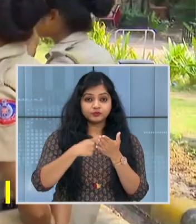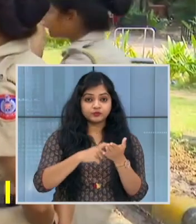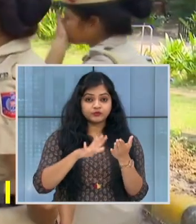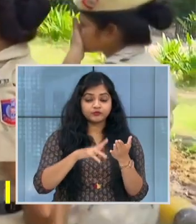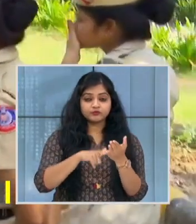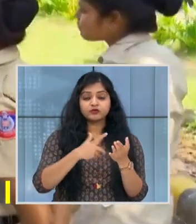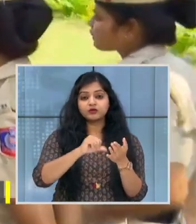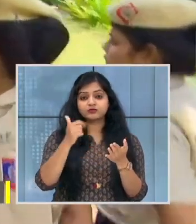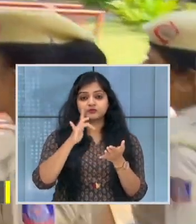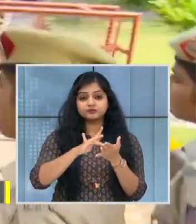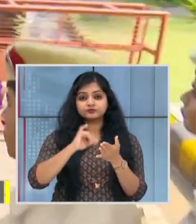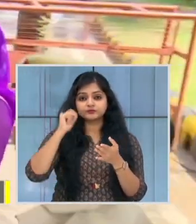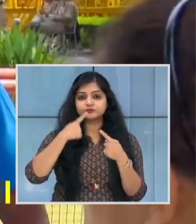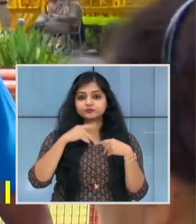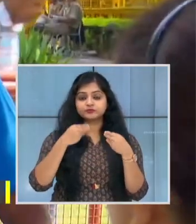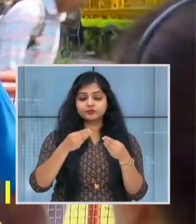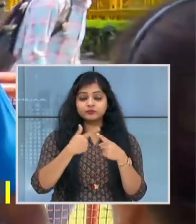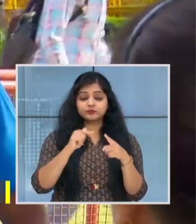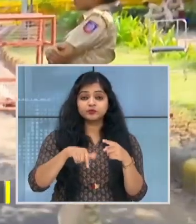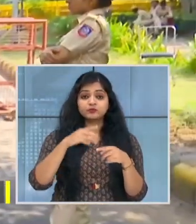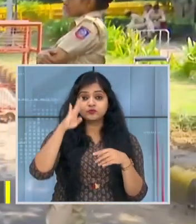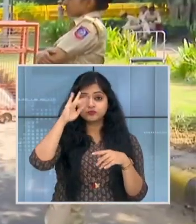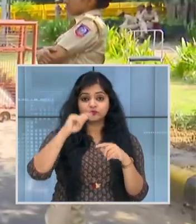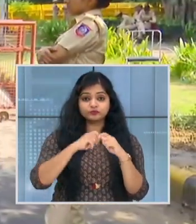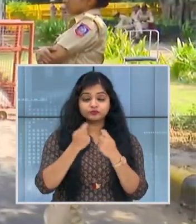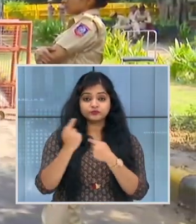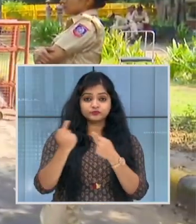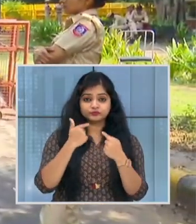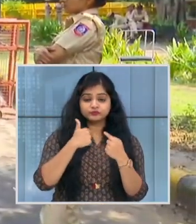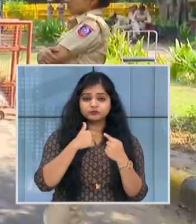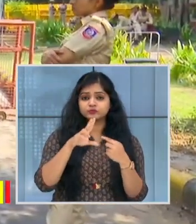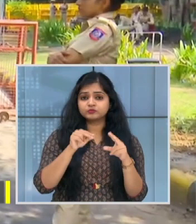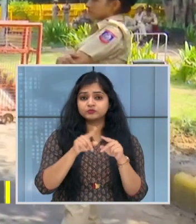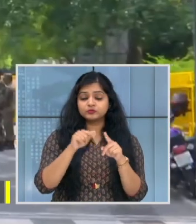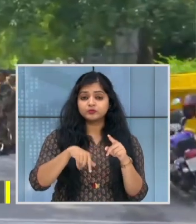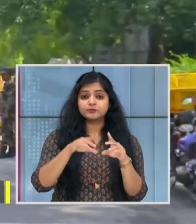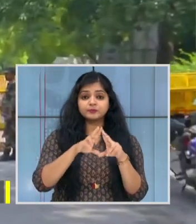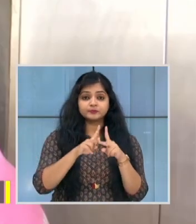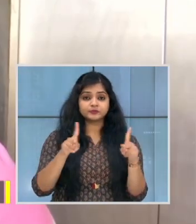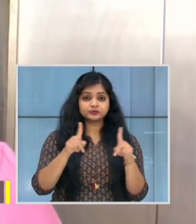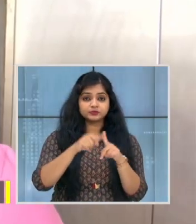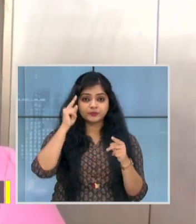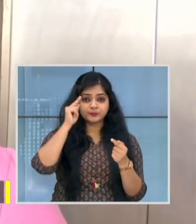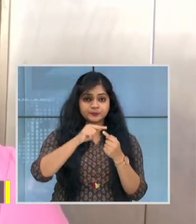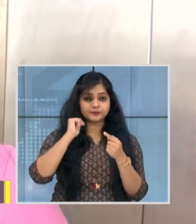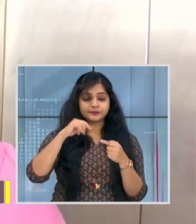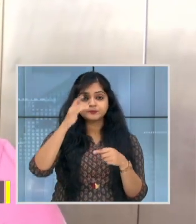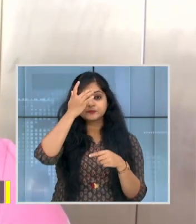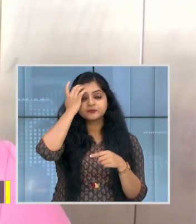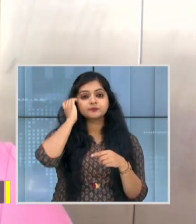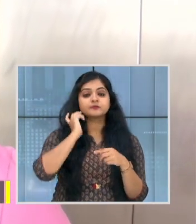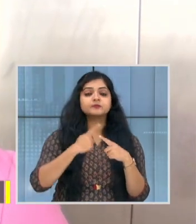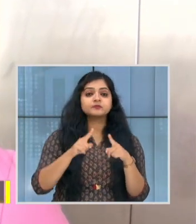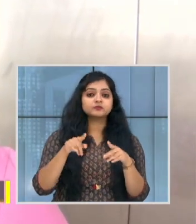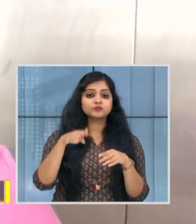അറിയിച്ചു. പോലീസിന്റെ ആരോപണങ്ങൾ നിഷേധിച്ച സാക്ഷി മല്ലിക് സമാധാനപൂർവ്വം മാർച്ച് നടത്താൻ പോലീസ് അനുവദിച്ചില്ലെന്ന് പറഞ്ഞു. ഹംനെ കോയി ദംഗാ ഫസാദ് നീ കിയാ,